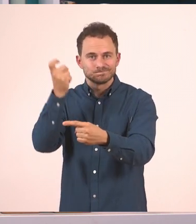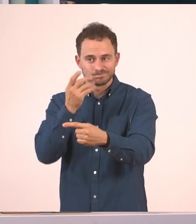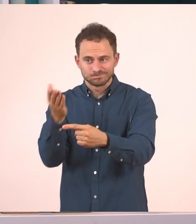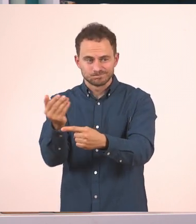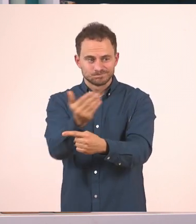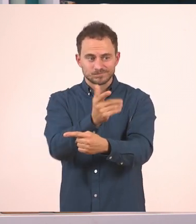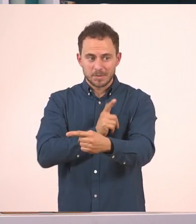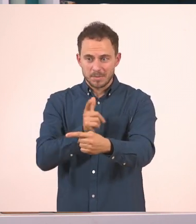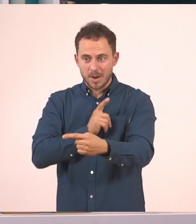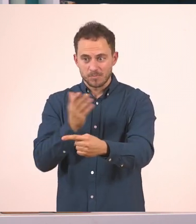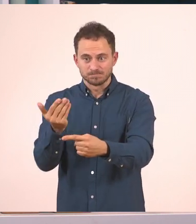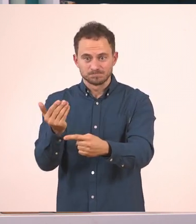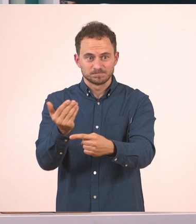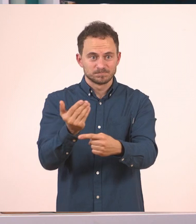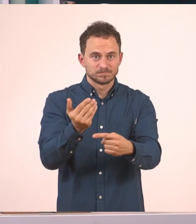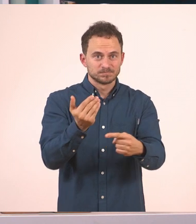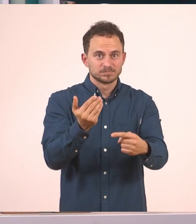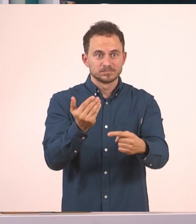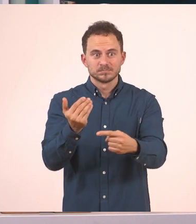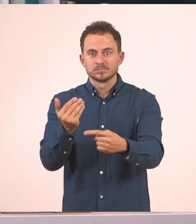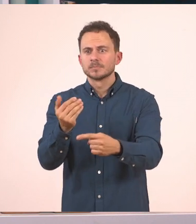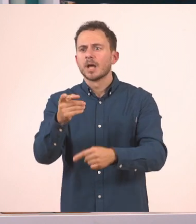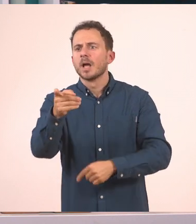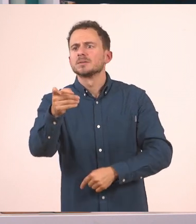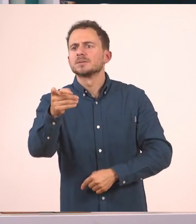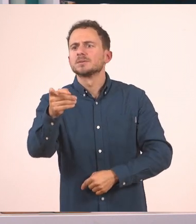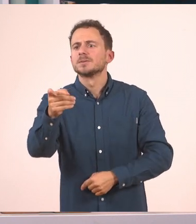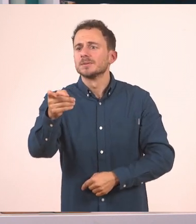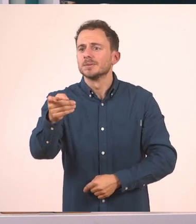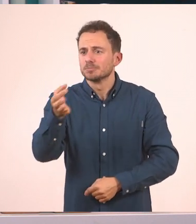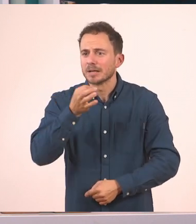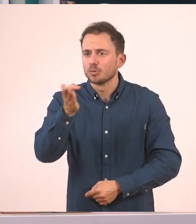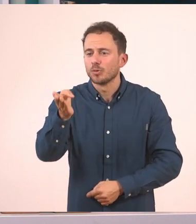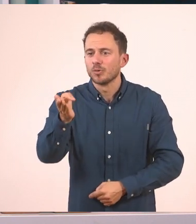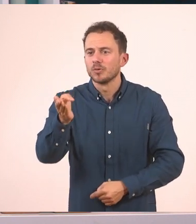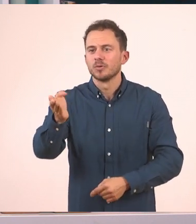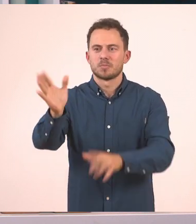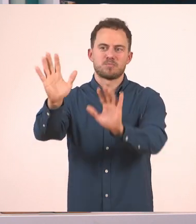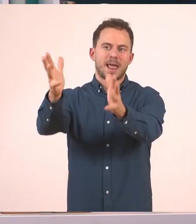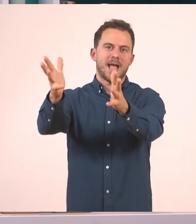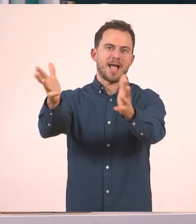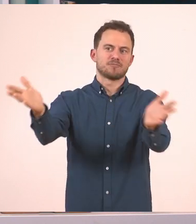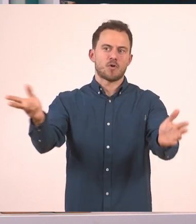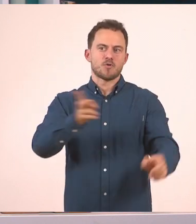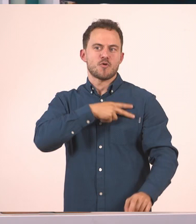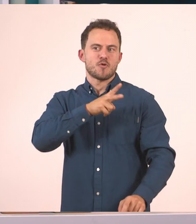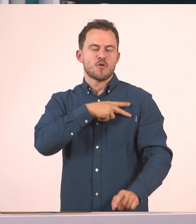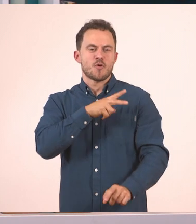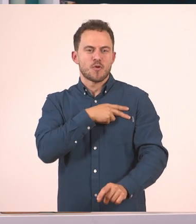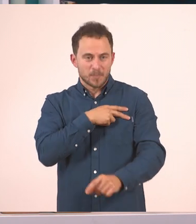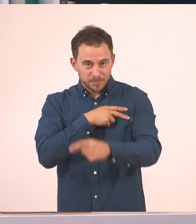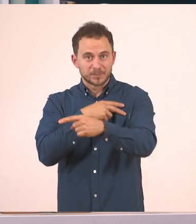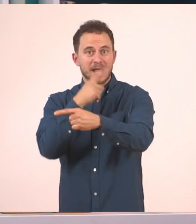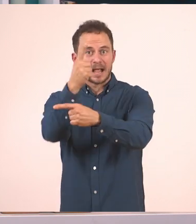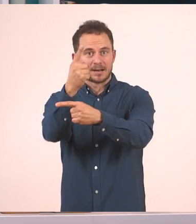Περιμένω όλα τα παιδιά. Ω, και αυτό εκεί κάτω τι λες. Δίκιο έχεις. Ένα